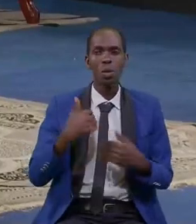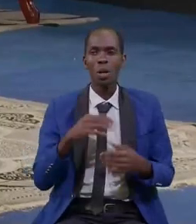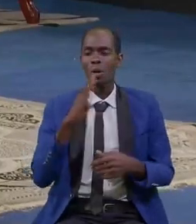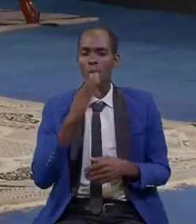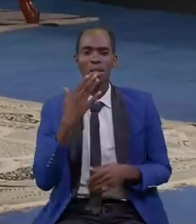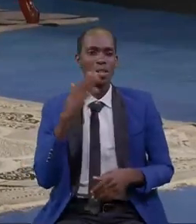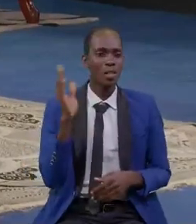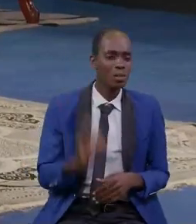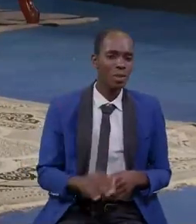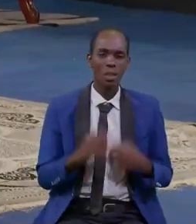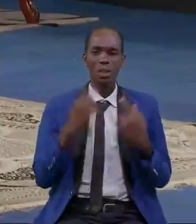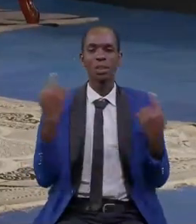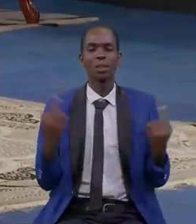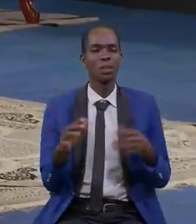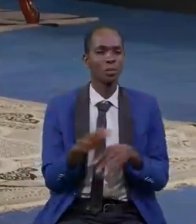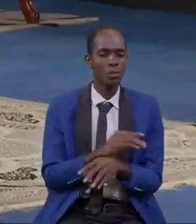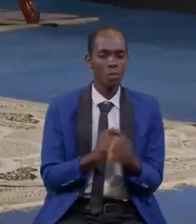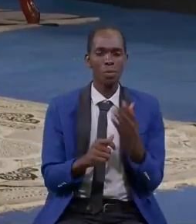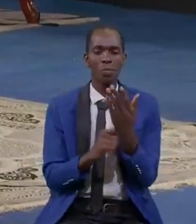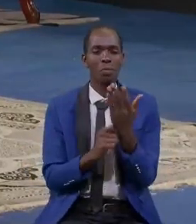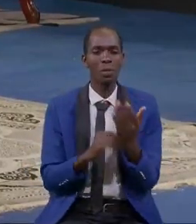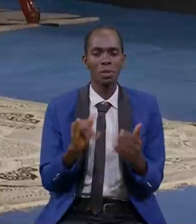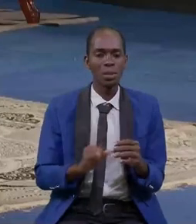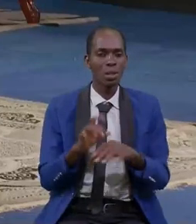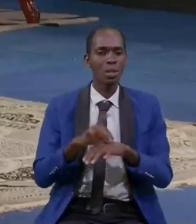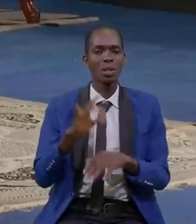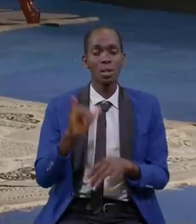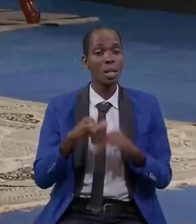Vous étiez charnel, pas mauvais.